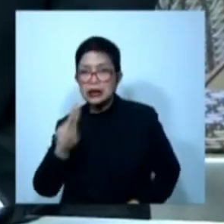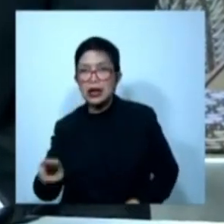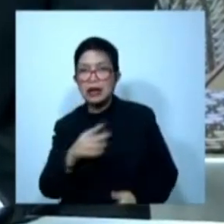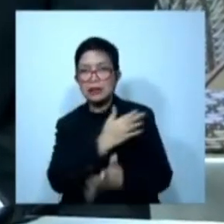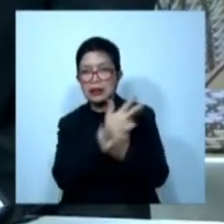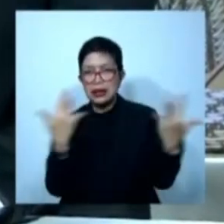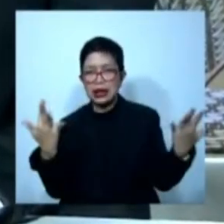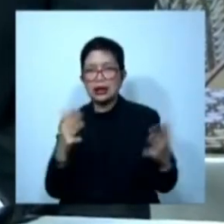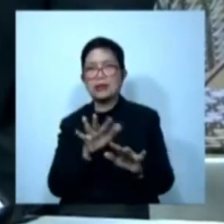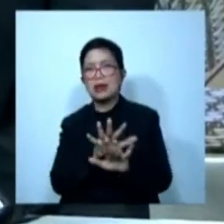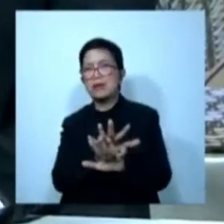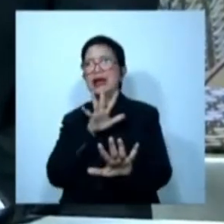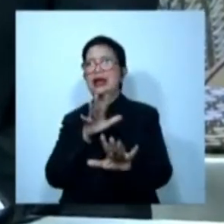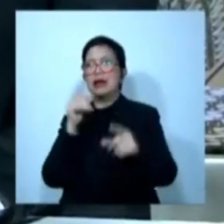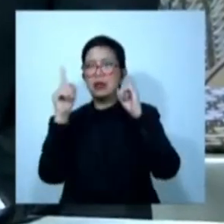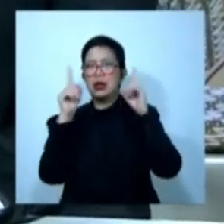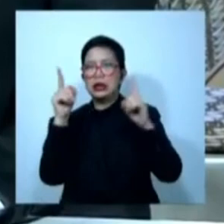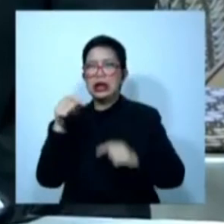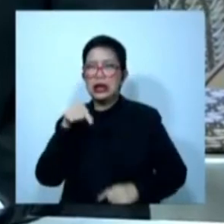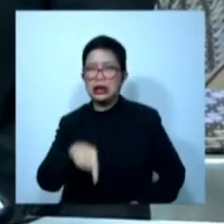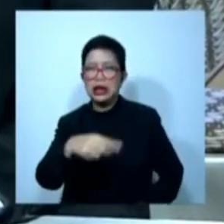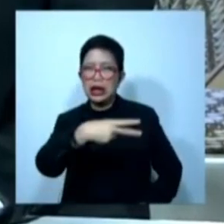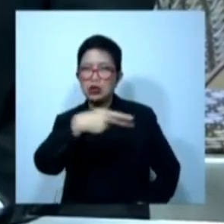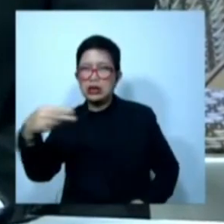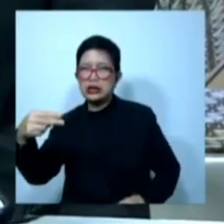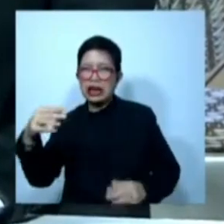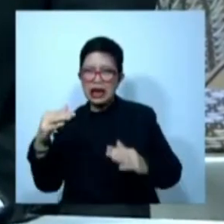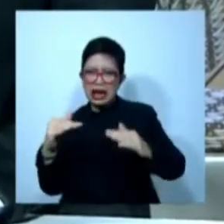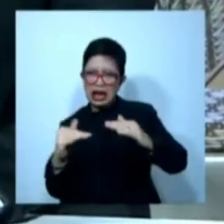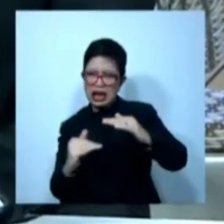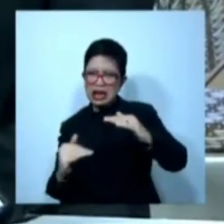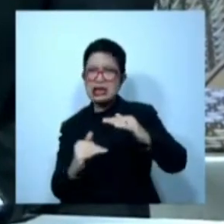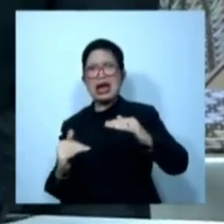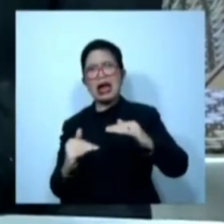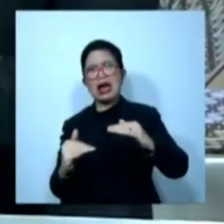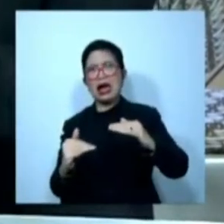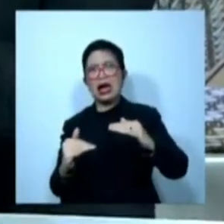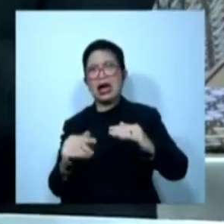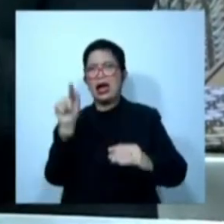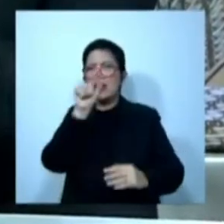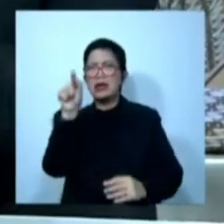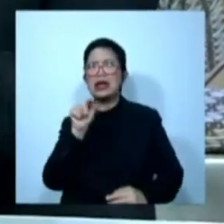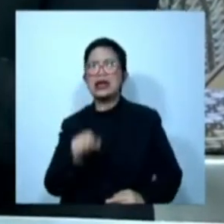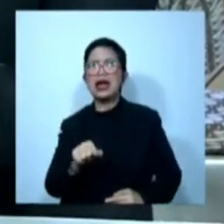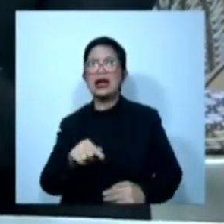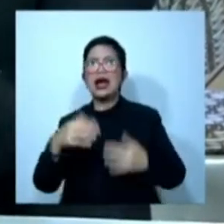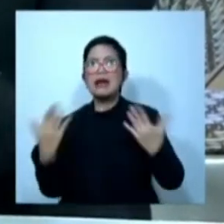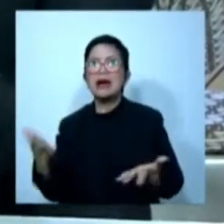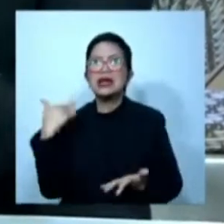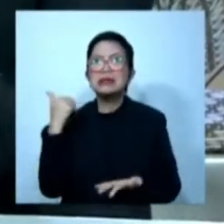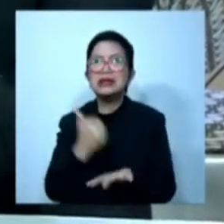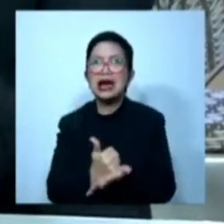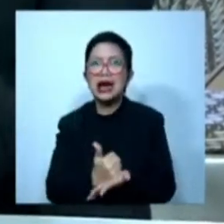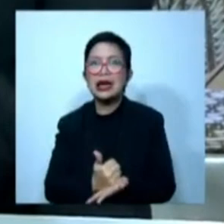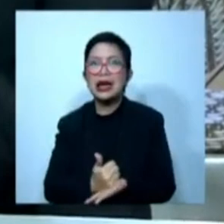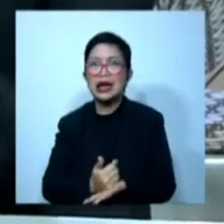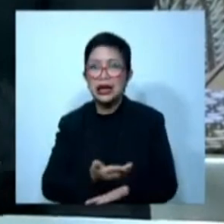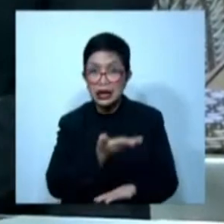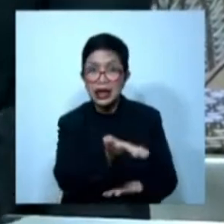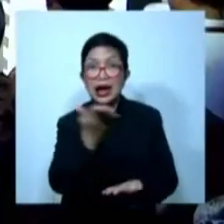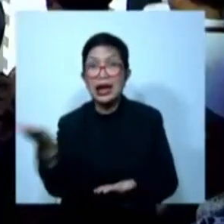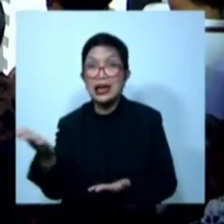politik di Indonesia selalu rendah. Pertanyaan, apa kebijakan yang akan Anda